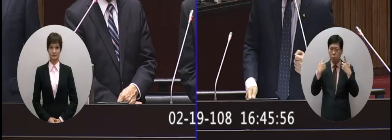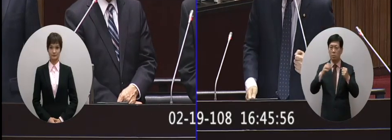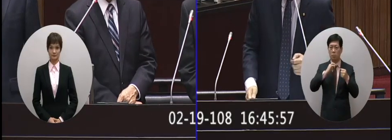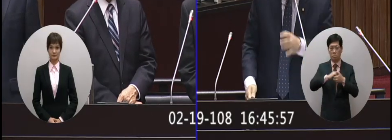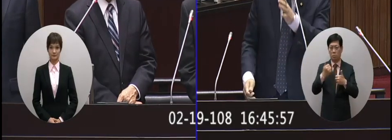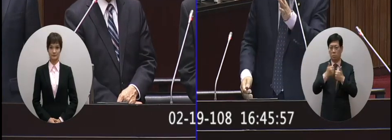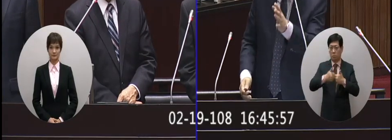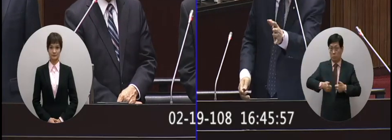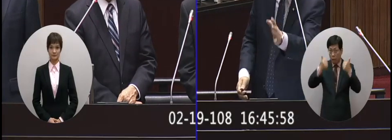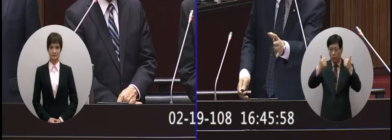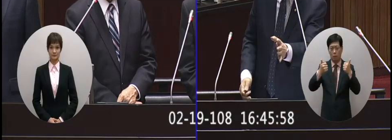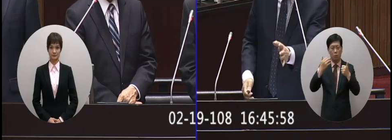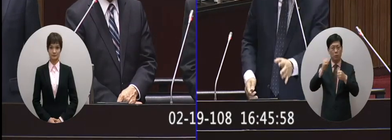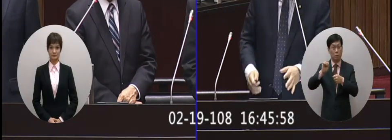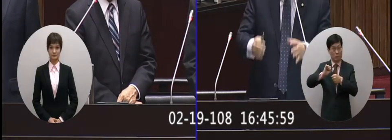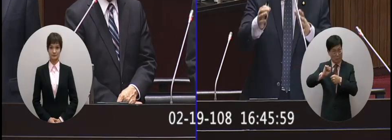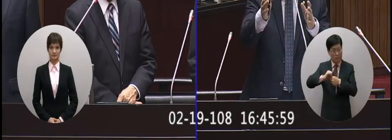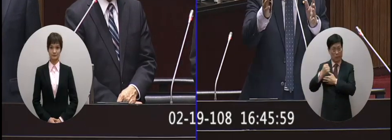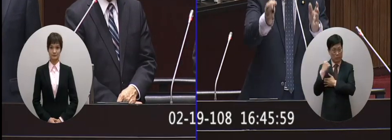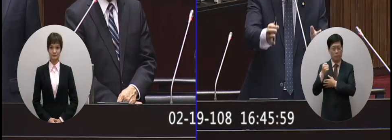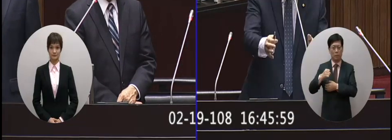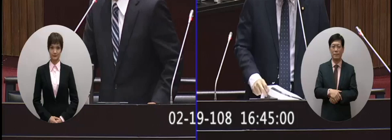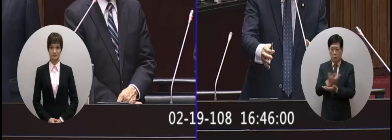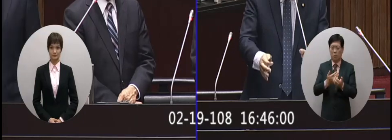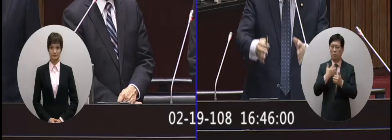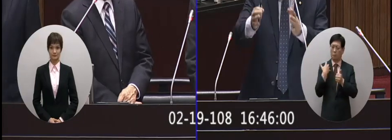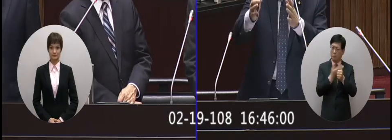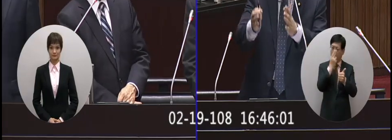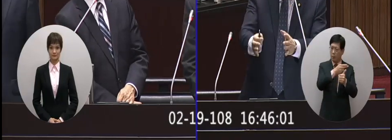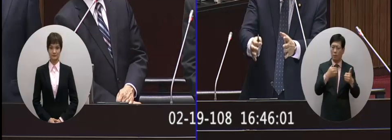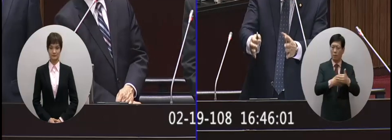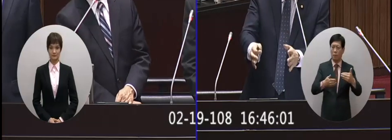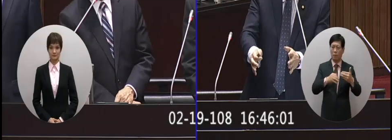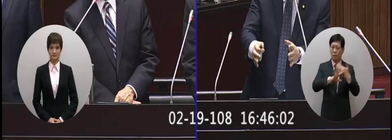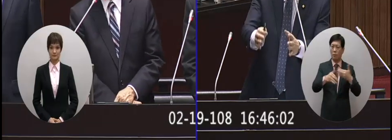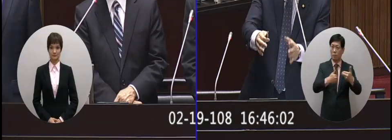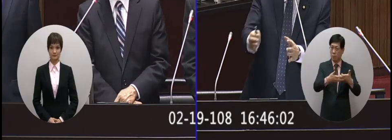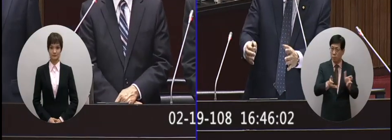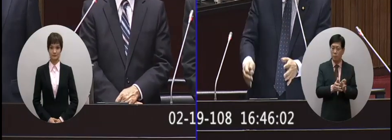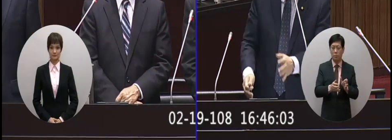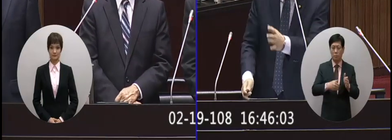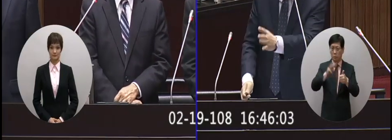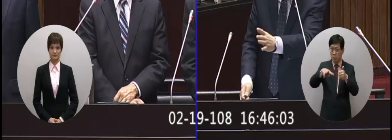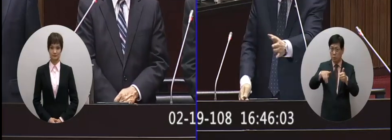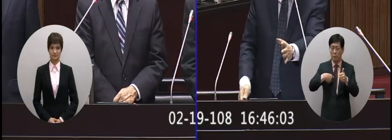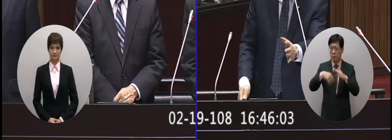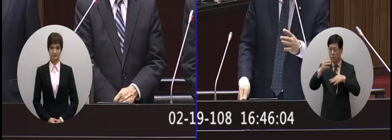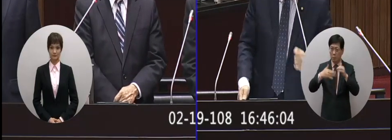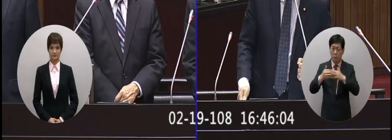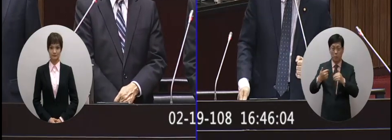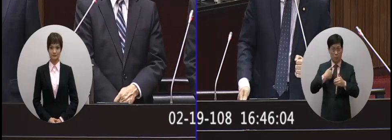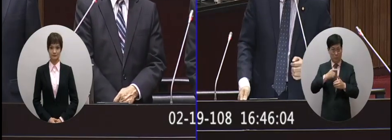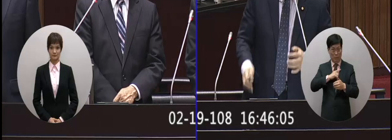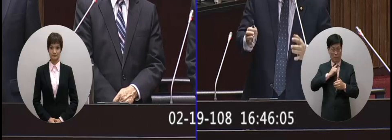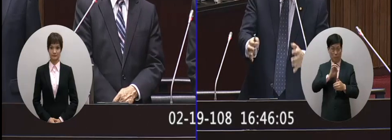决。所以我们加强对外的沟通，这个要拜托外交部，我们整个训练所有十一个会员国所有的这个驻